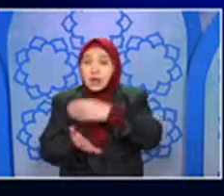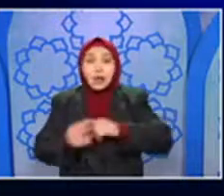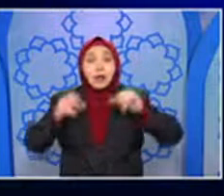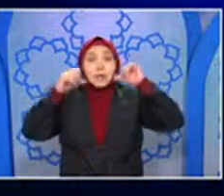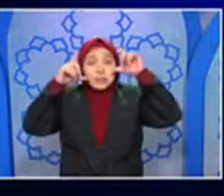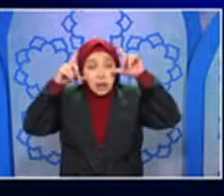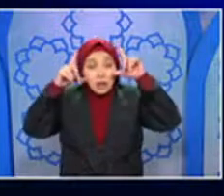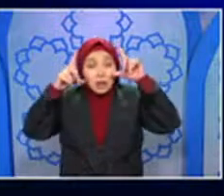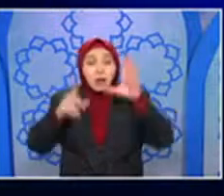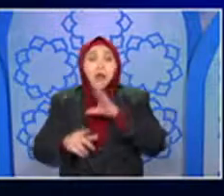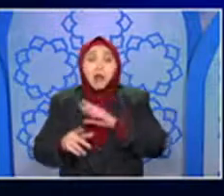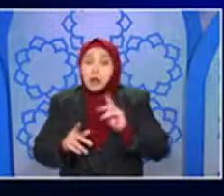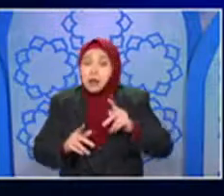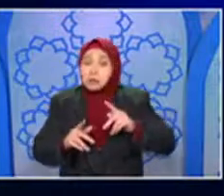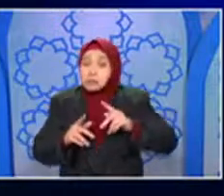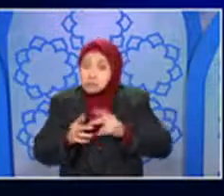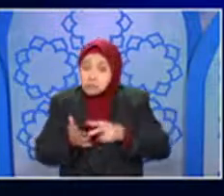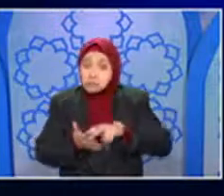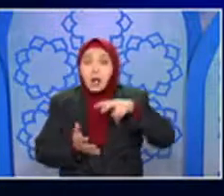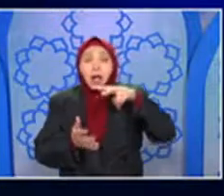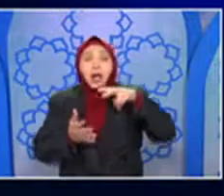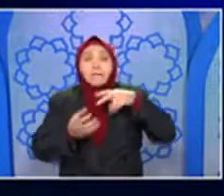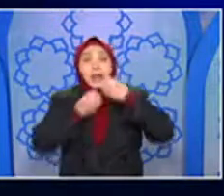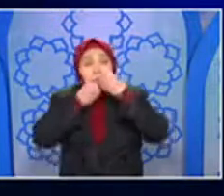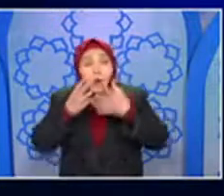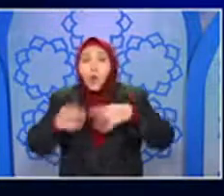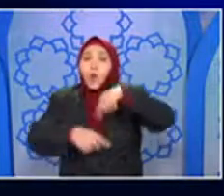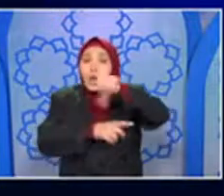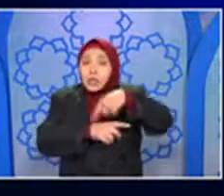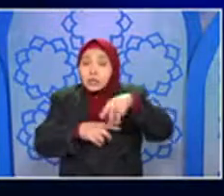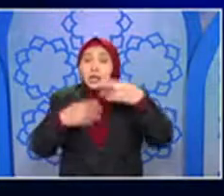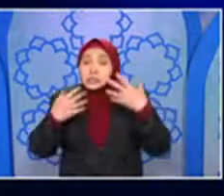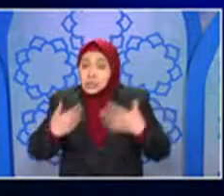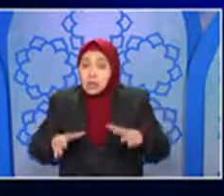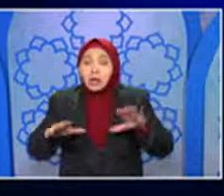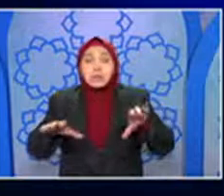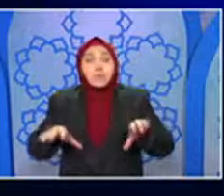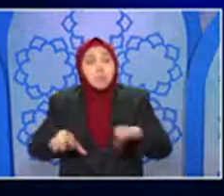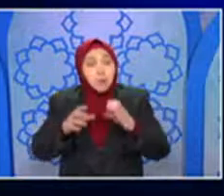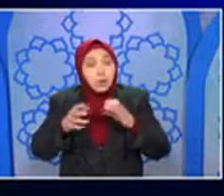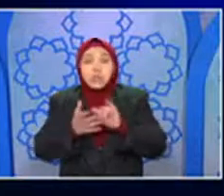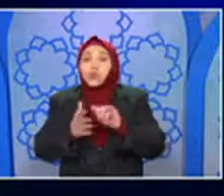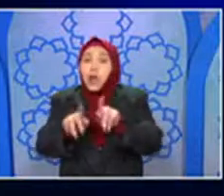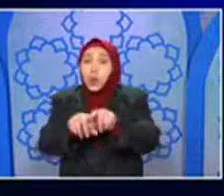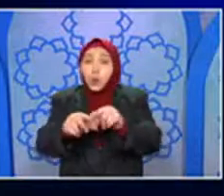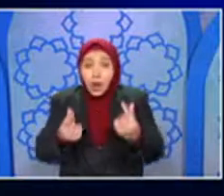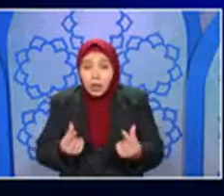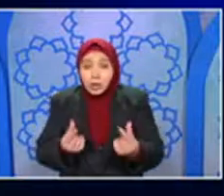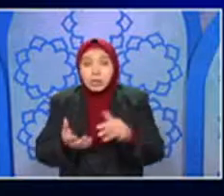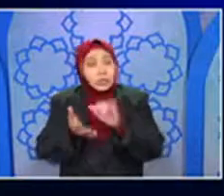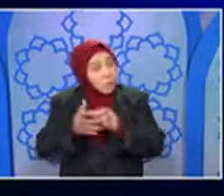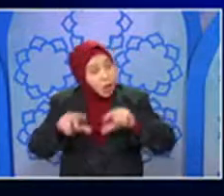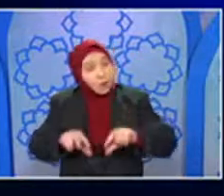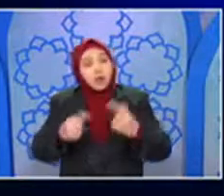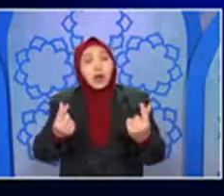membangkitkan, yang akan melonjakkan apa kualiti yang sedang dibuat, itulah Al-Quran. Itulah Al-Quran